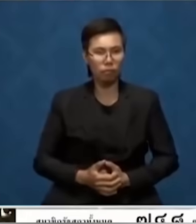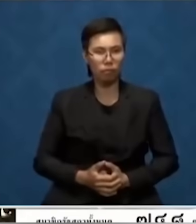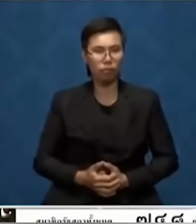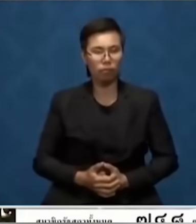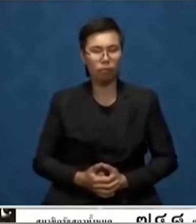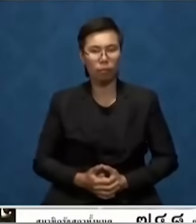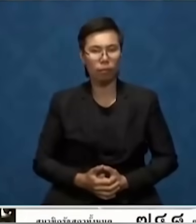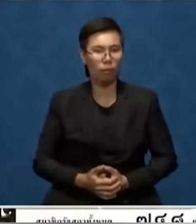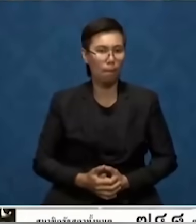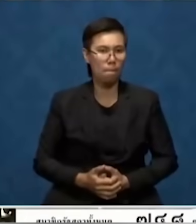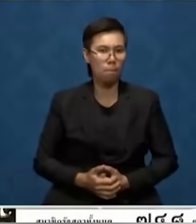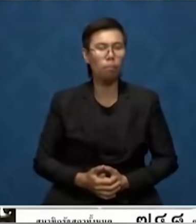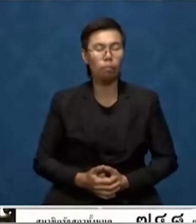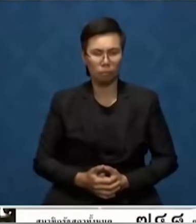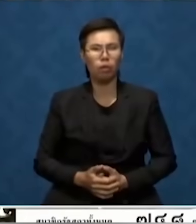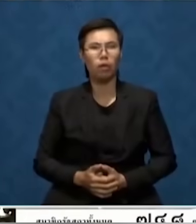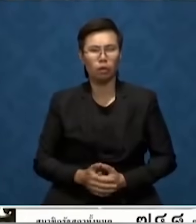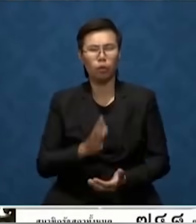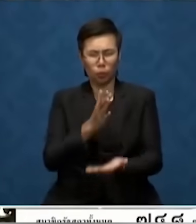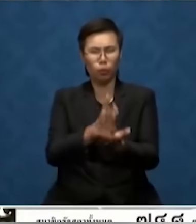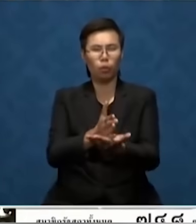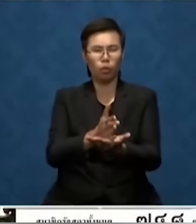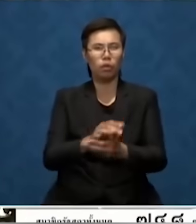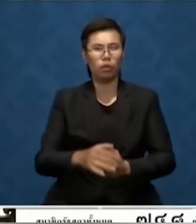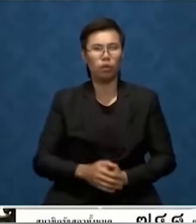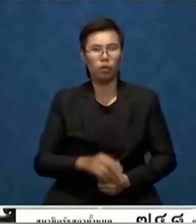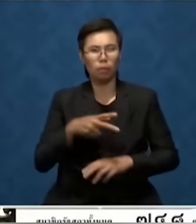ครับยุตินะครับ